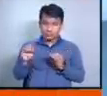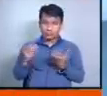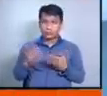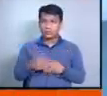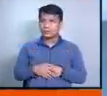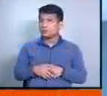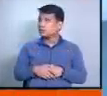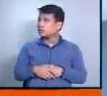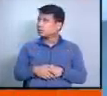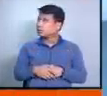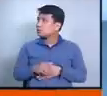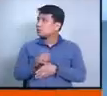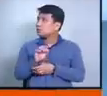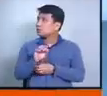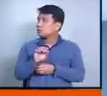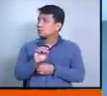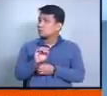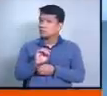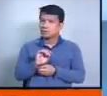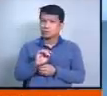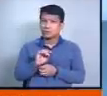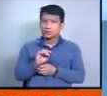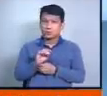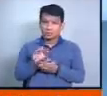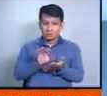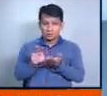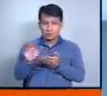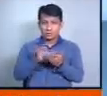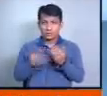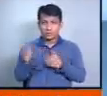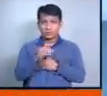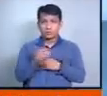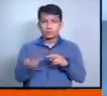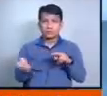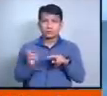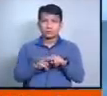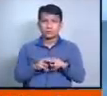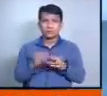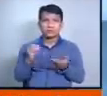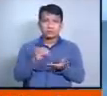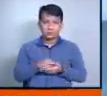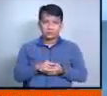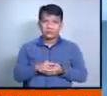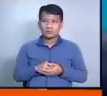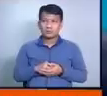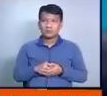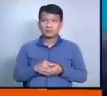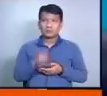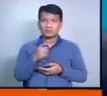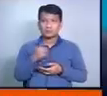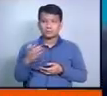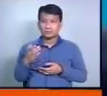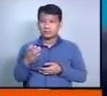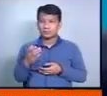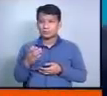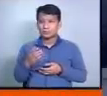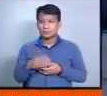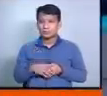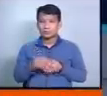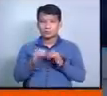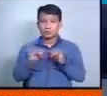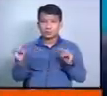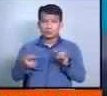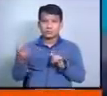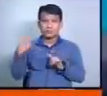Oh. Pag kayo nagka-cash advance, may tubo rin po. Tinutubuan? Sandaan po, bawat 1,000. 5-6, tulad nung